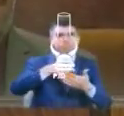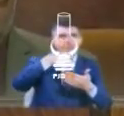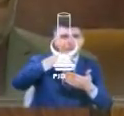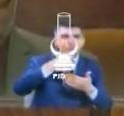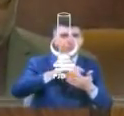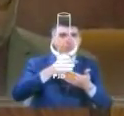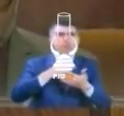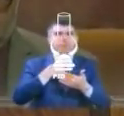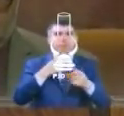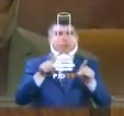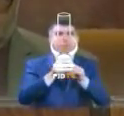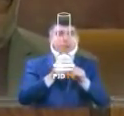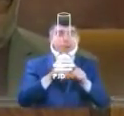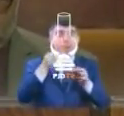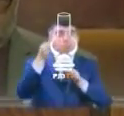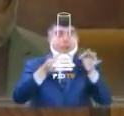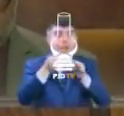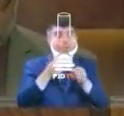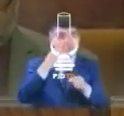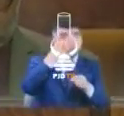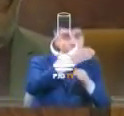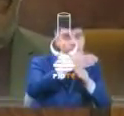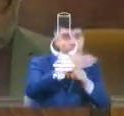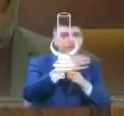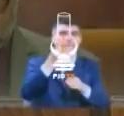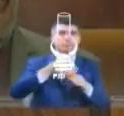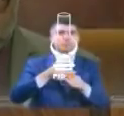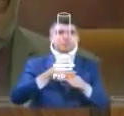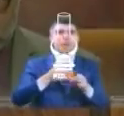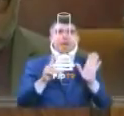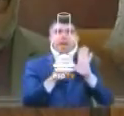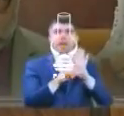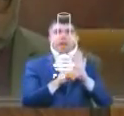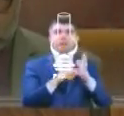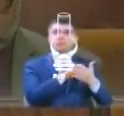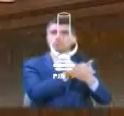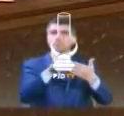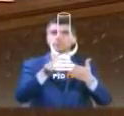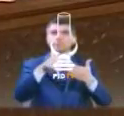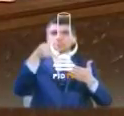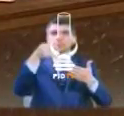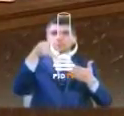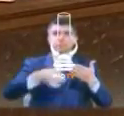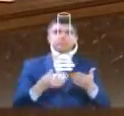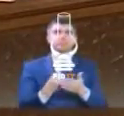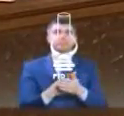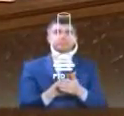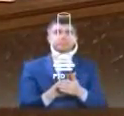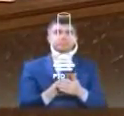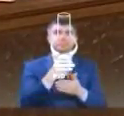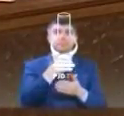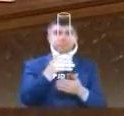تعويض عن الضرر. طرحنا هذا السؤال نظرا لطبيعه العلاقه التي تربط بين المستهلك والمورد،